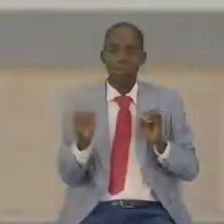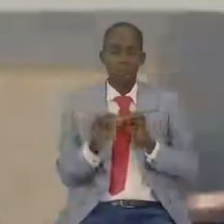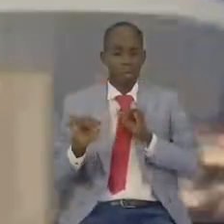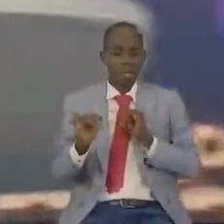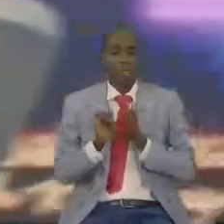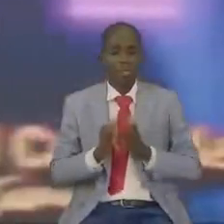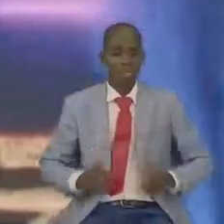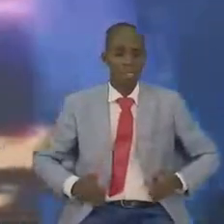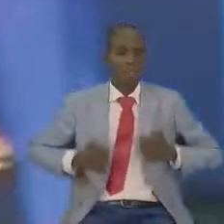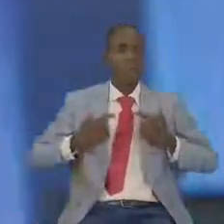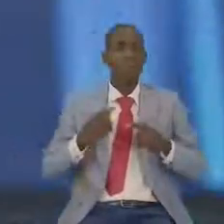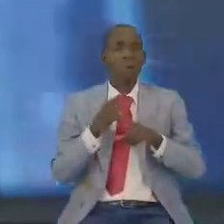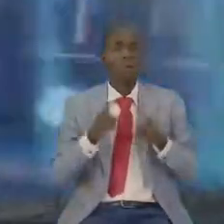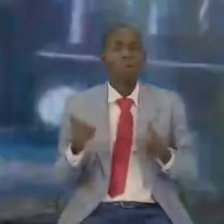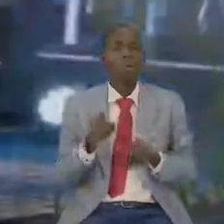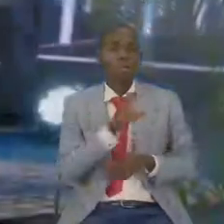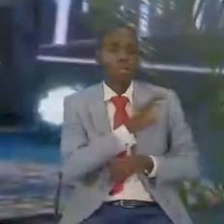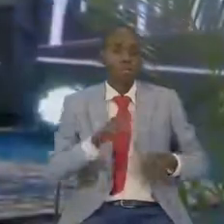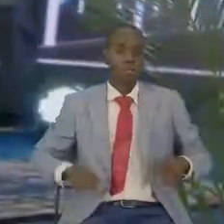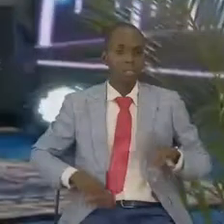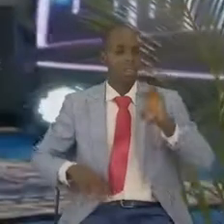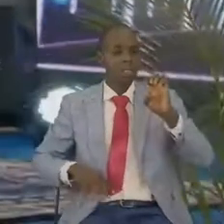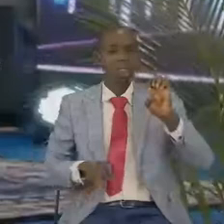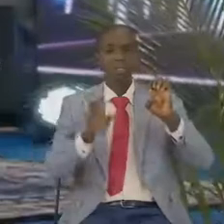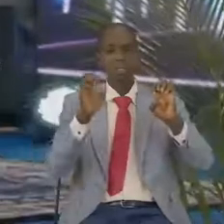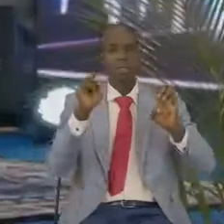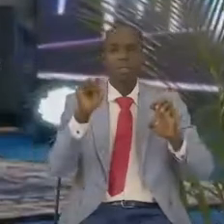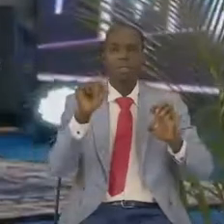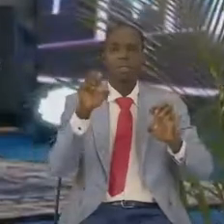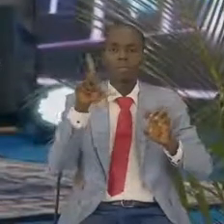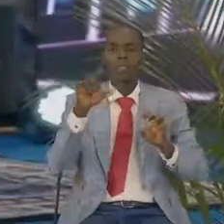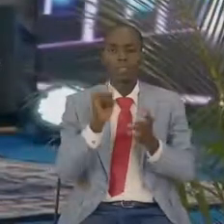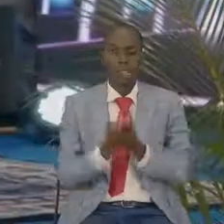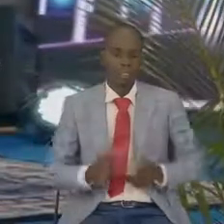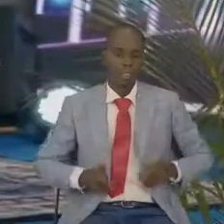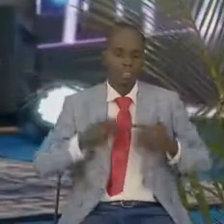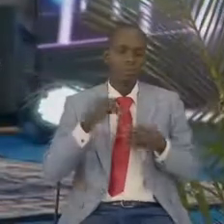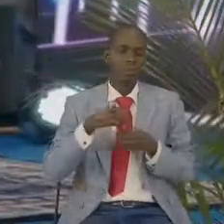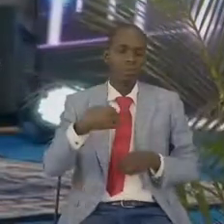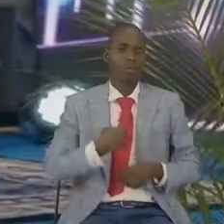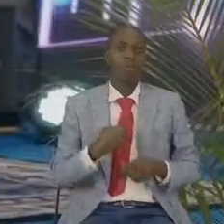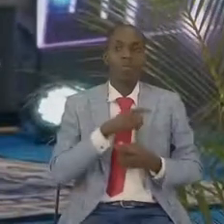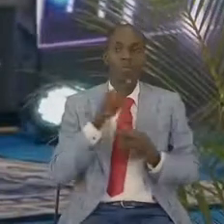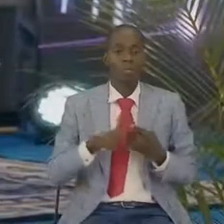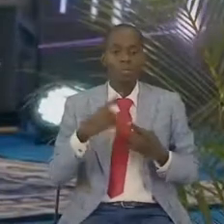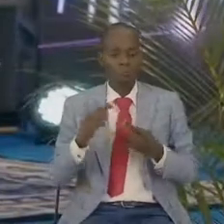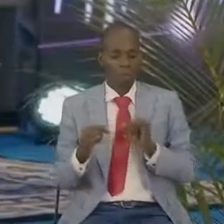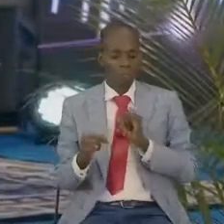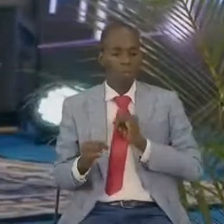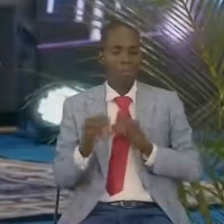vit, l'Emmanuel qui vit en moi. Lorsque le moi de ta vie,